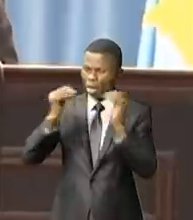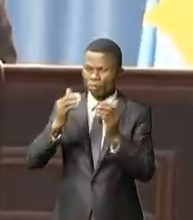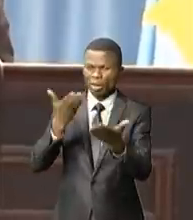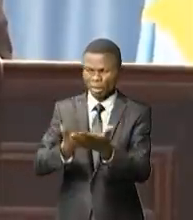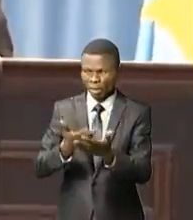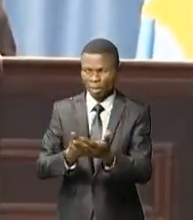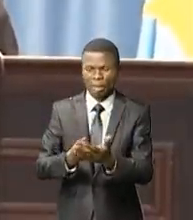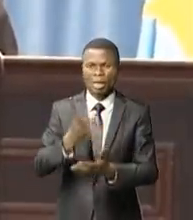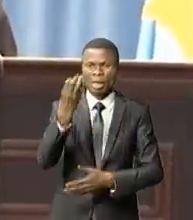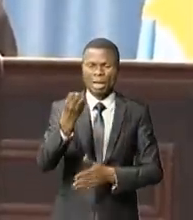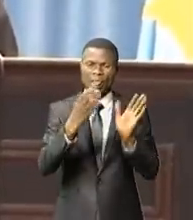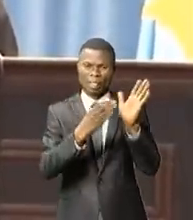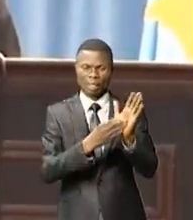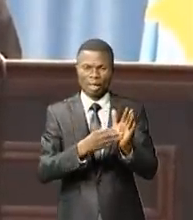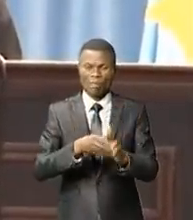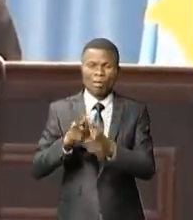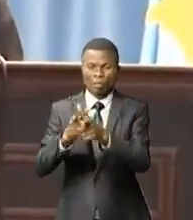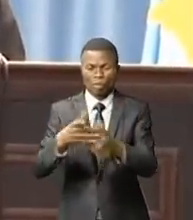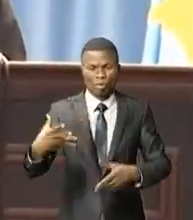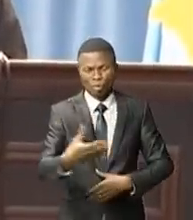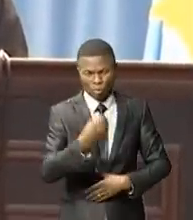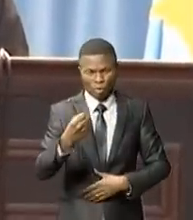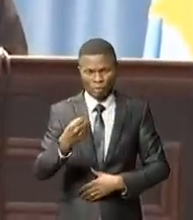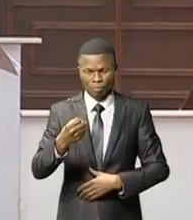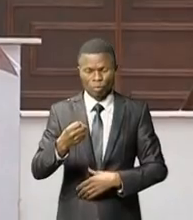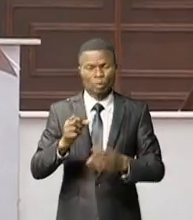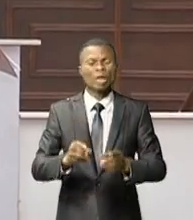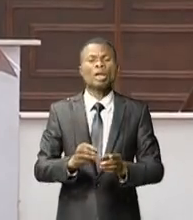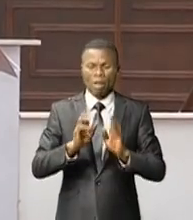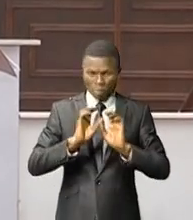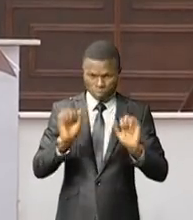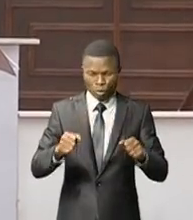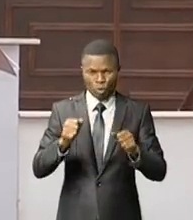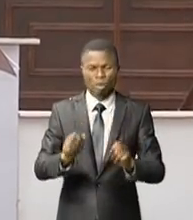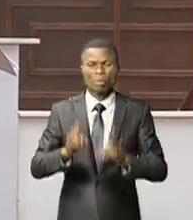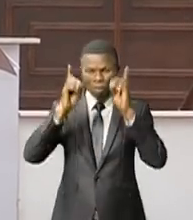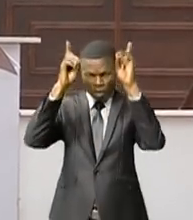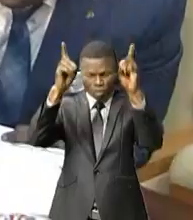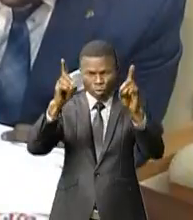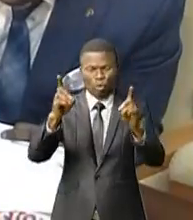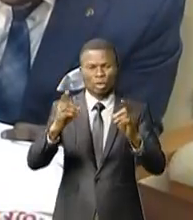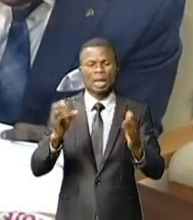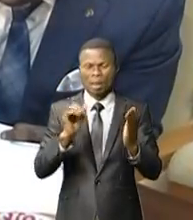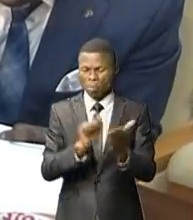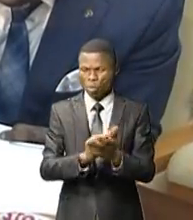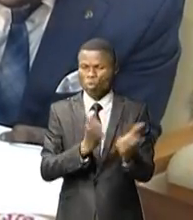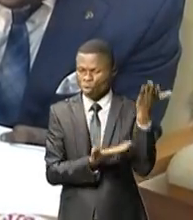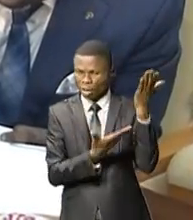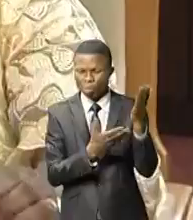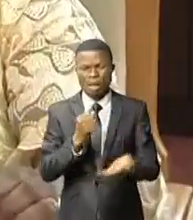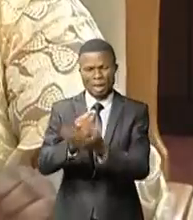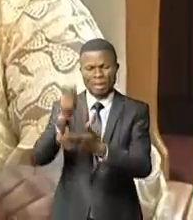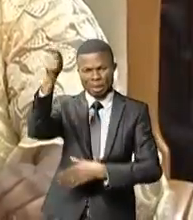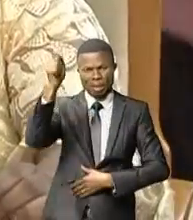kidnappées, 49 armes récupérées. D'où la prorogation de l'état de siège s'avère nécessaire pour permettre aux forces